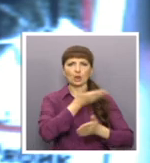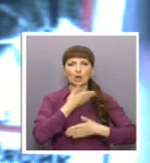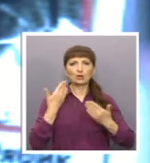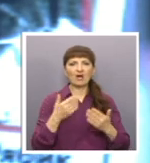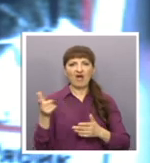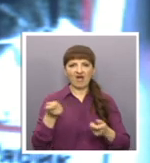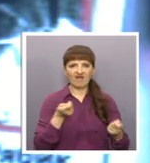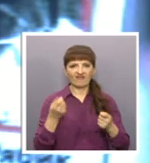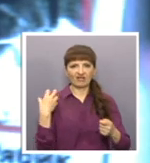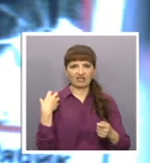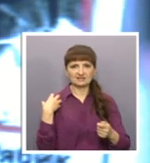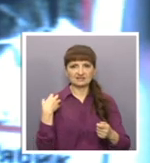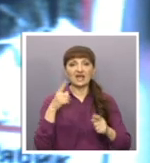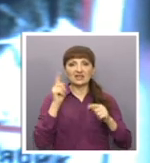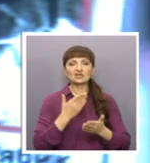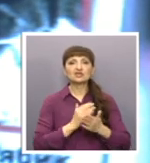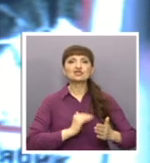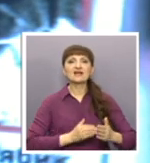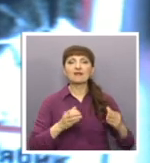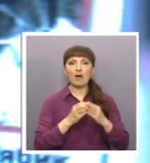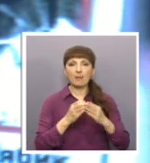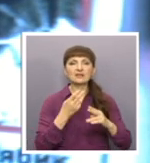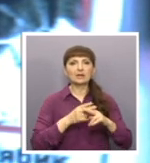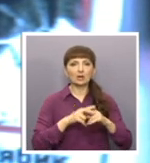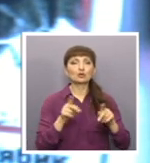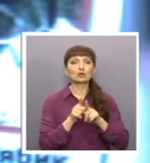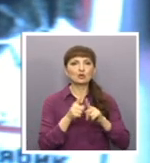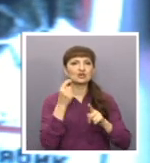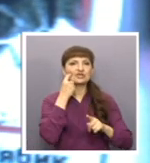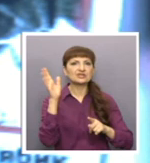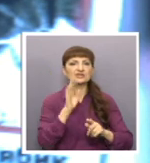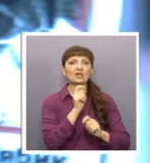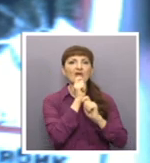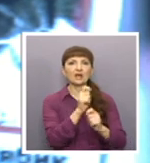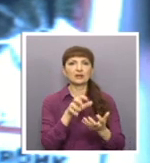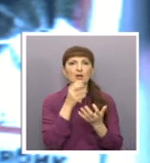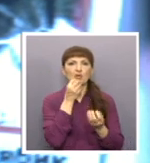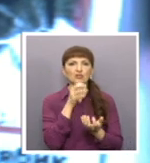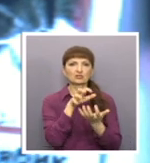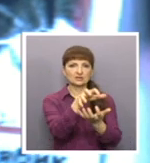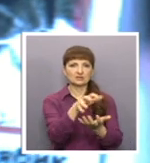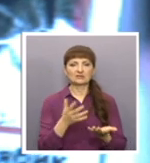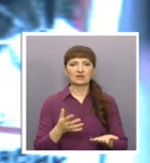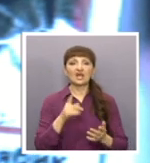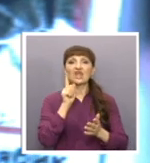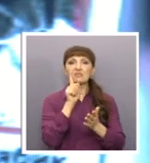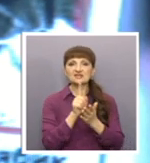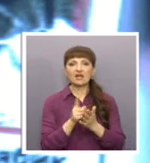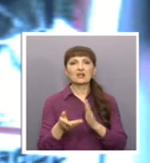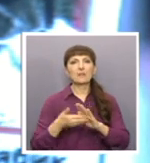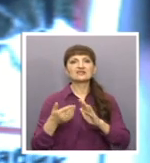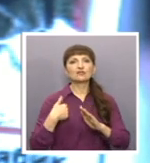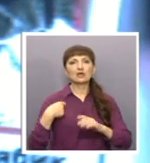представляющие власть. Есть даже частные компании, которые тоже не стесняются дарить такие продуктовые пакеты. И обязательно позовут